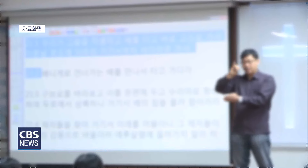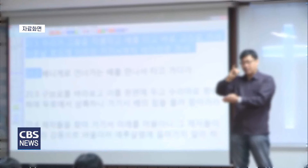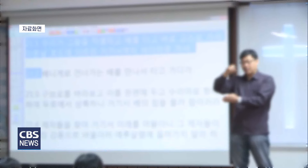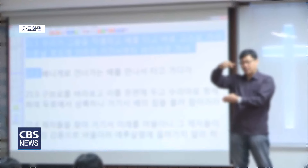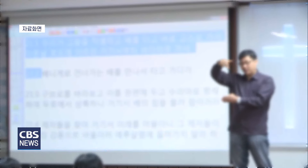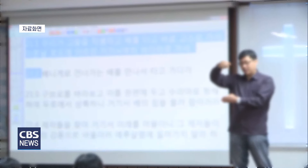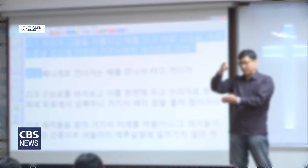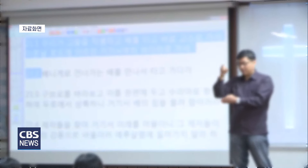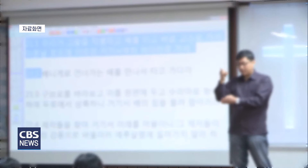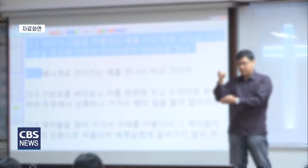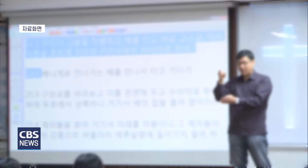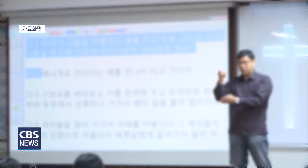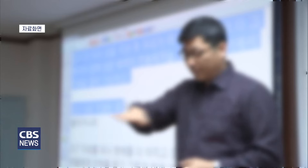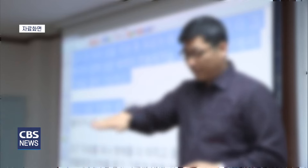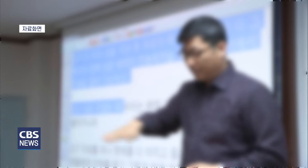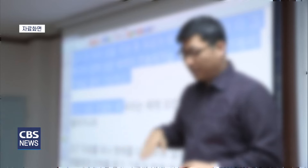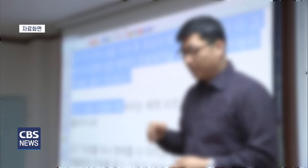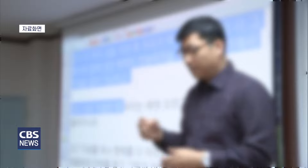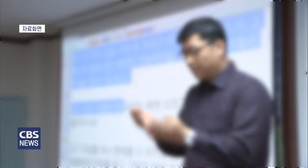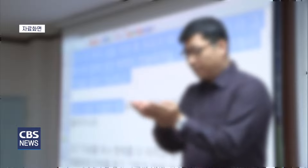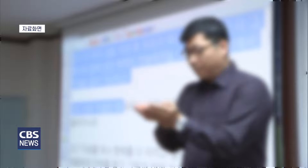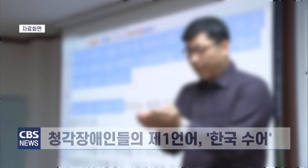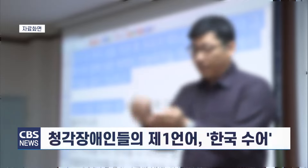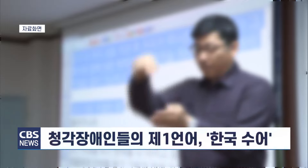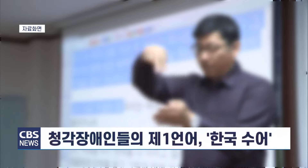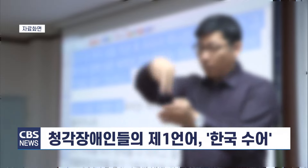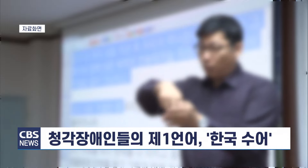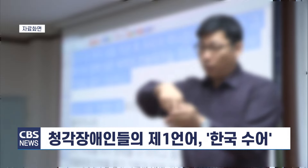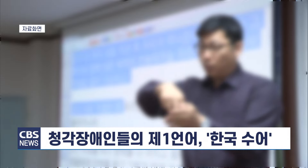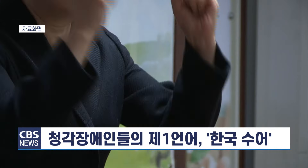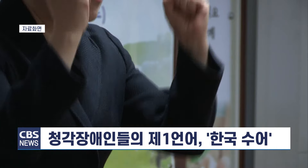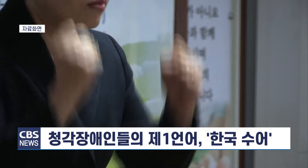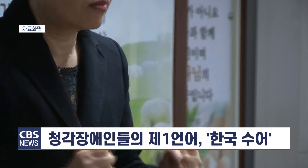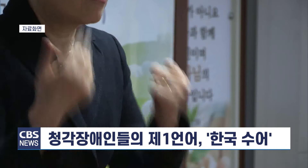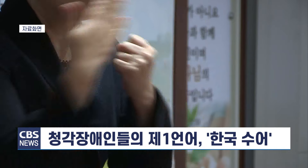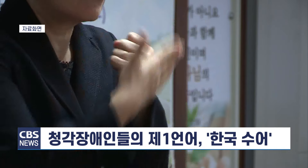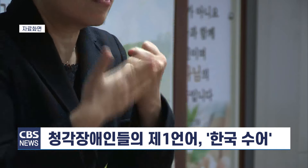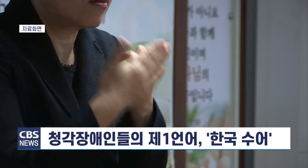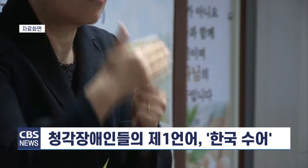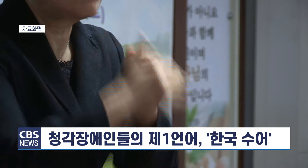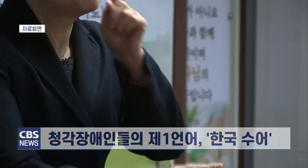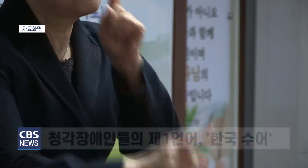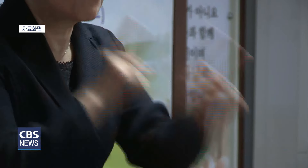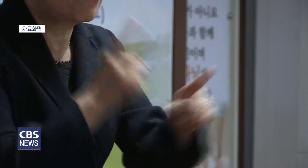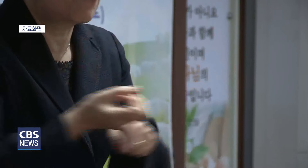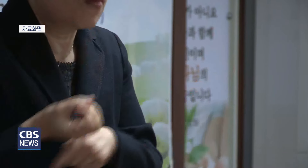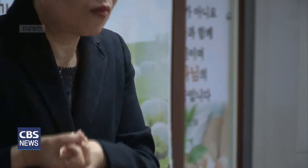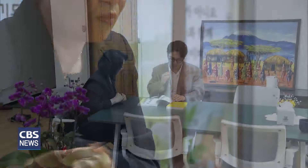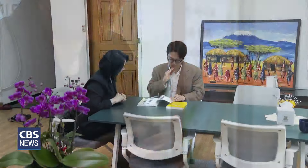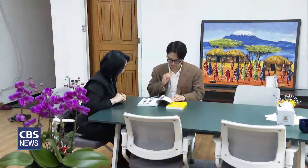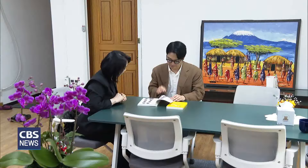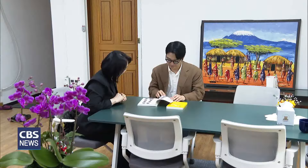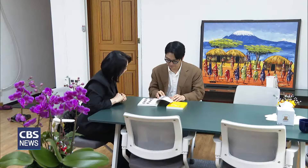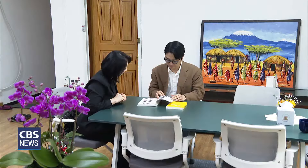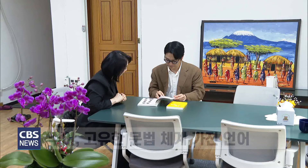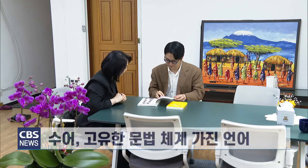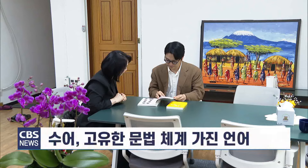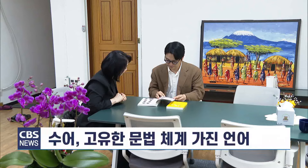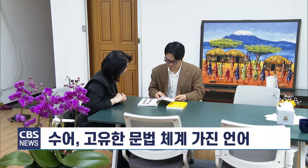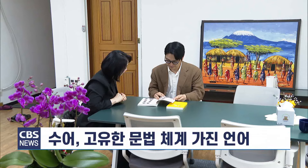청각장애인들에게 제1언어는 한국어가 아니라 한국수어입니다. 수어는 그 자체로 고유한